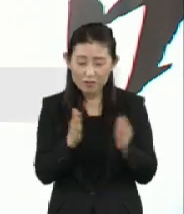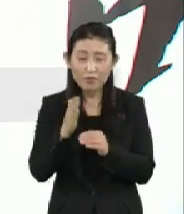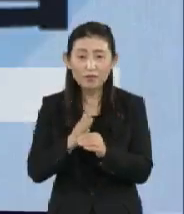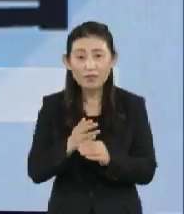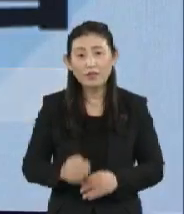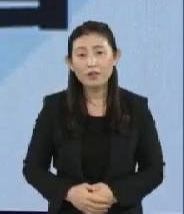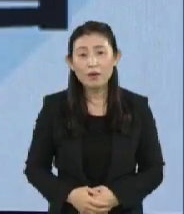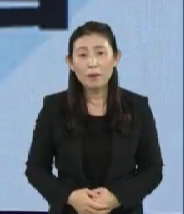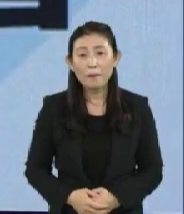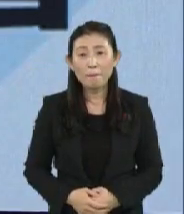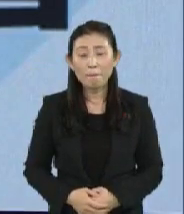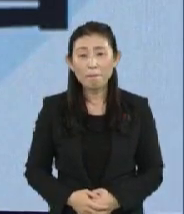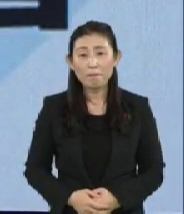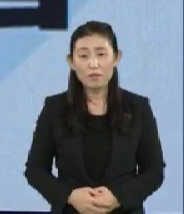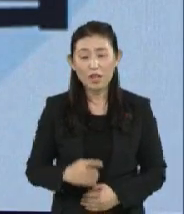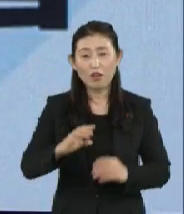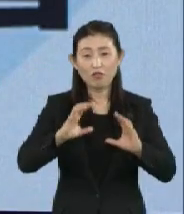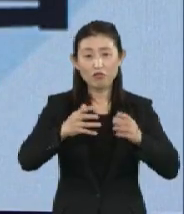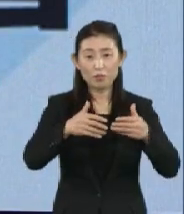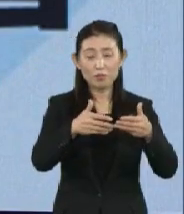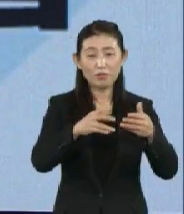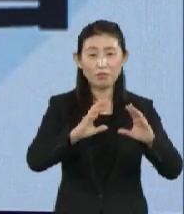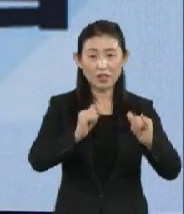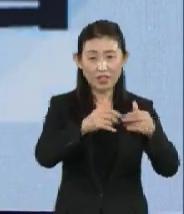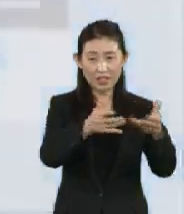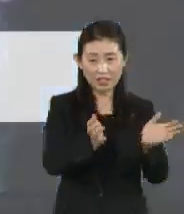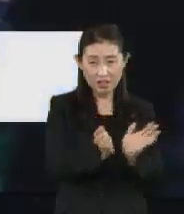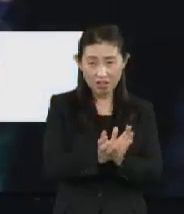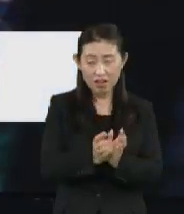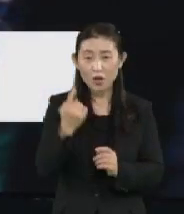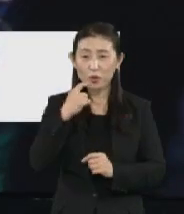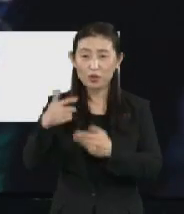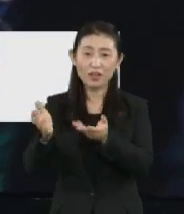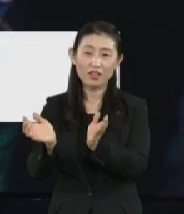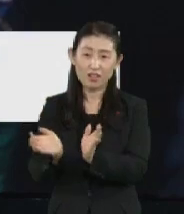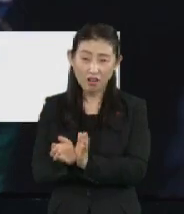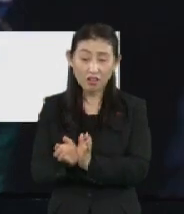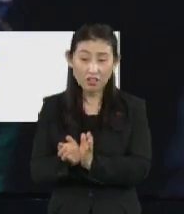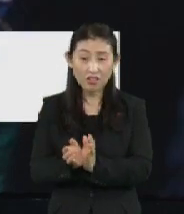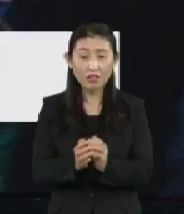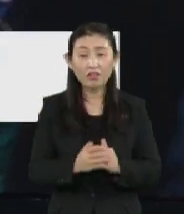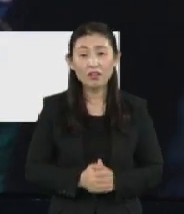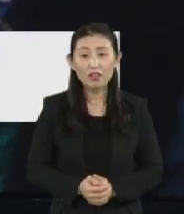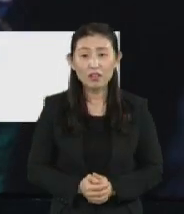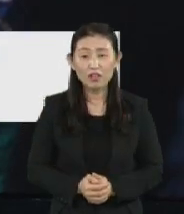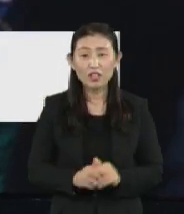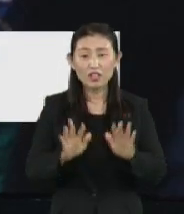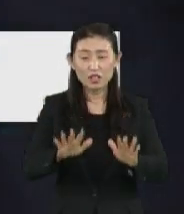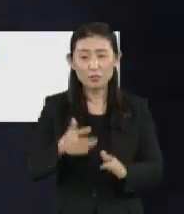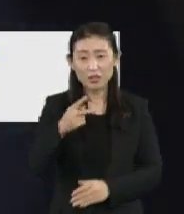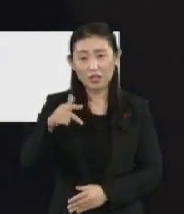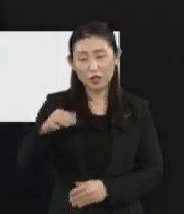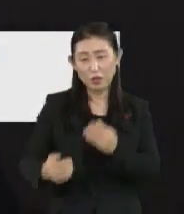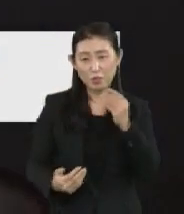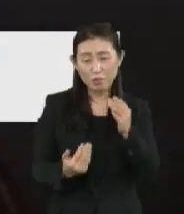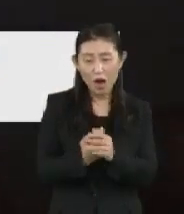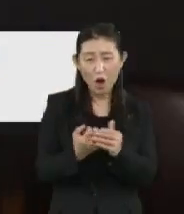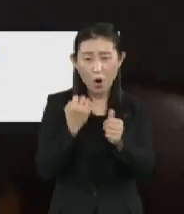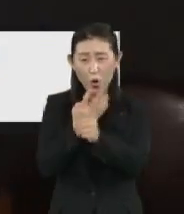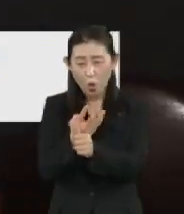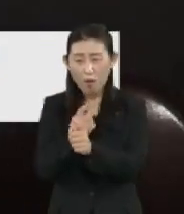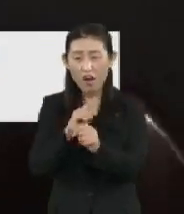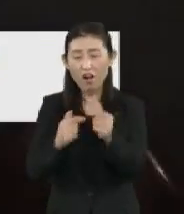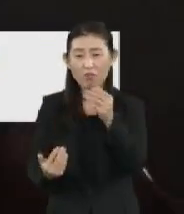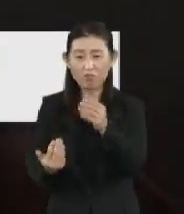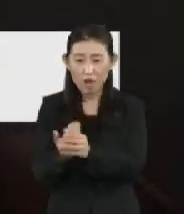있습니다. 국민의당과 정의당은 기득권 양당 대선 후보들이 대장동 의혹과 고발사주 의혹 등으로